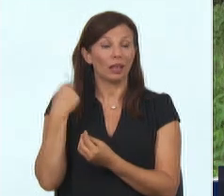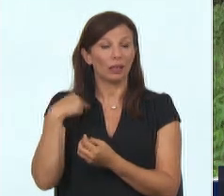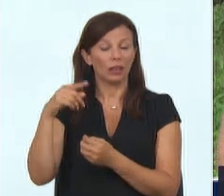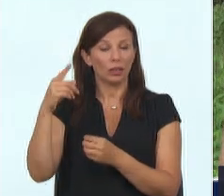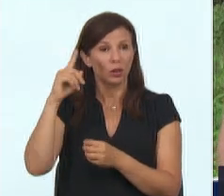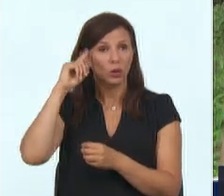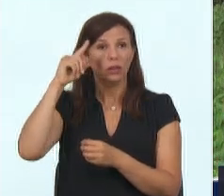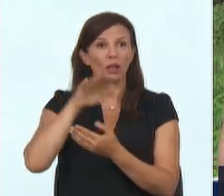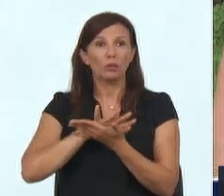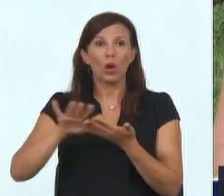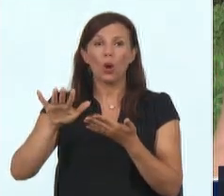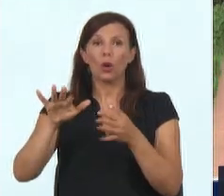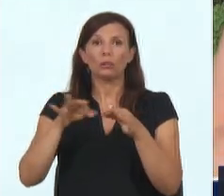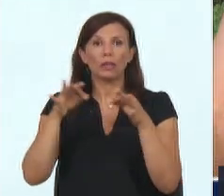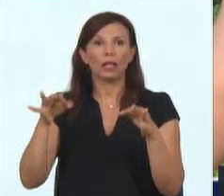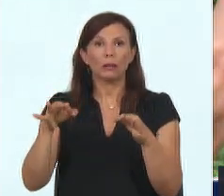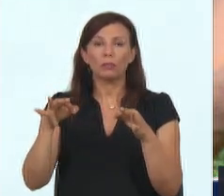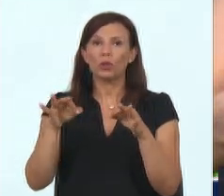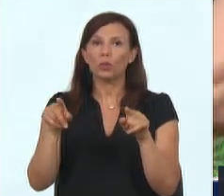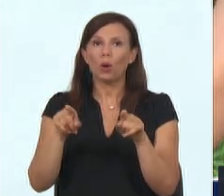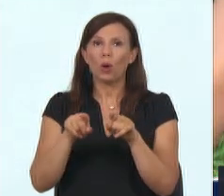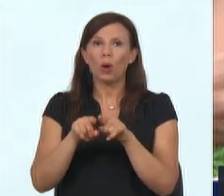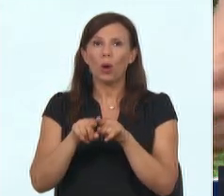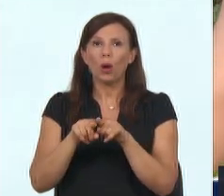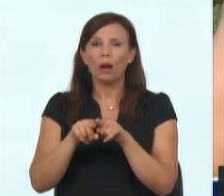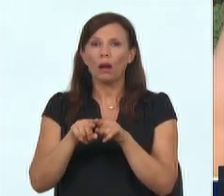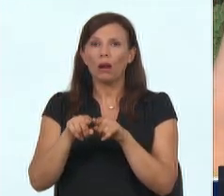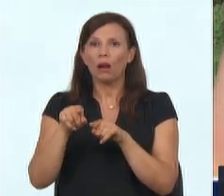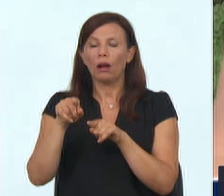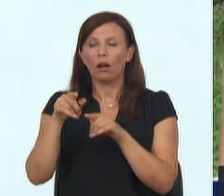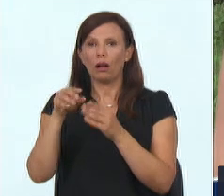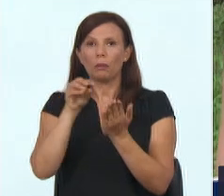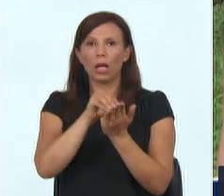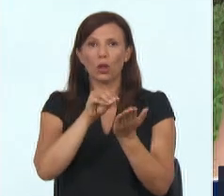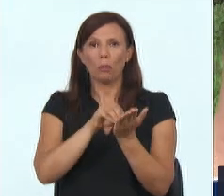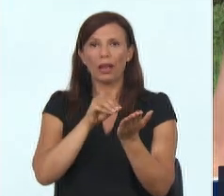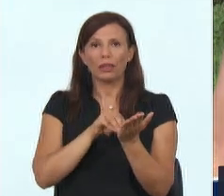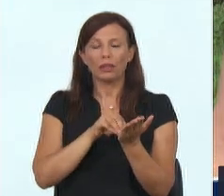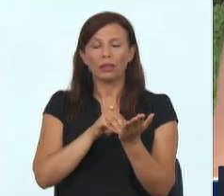שפשוט אנחנו מתחילים עם יומנים לראות מי הולך ללוויה של מי.